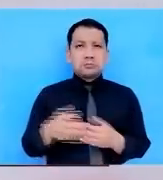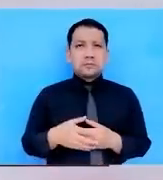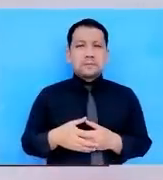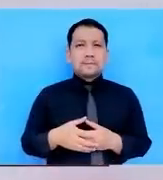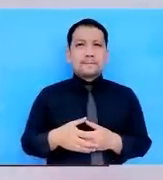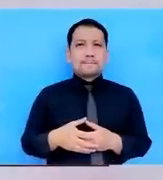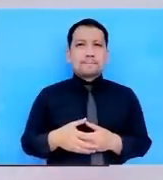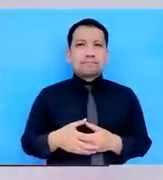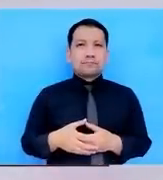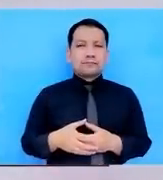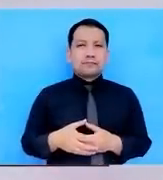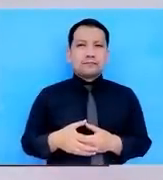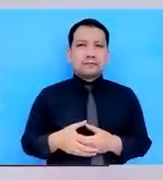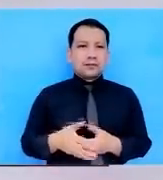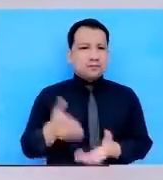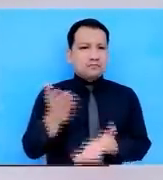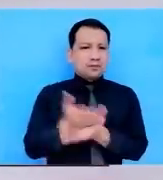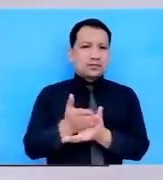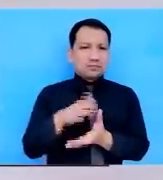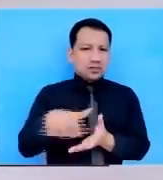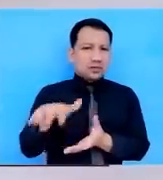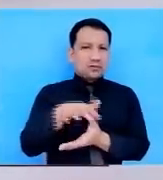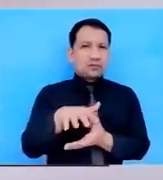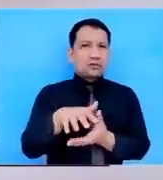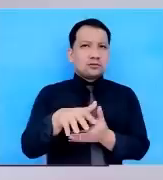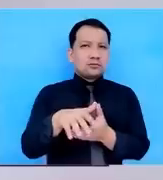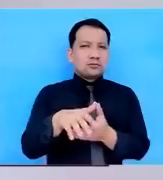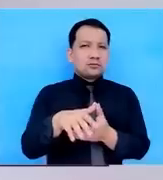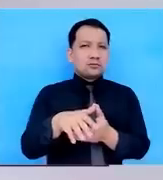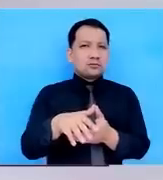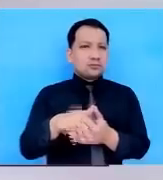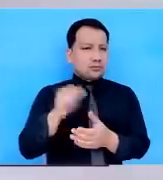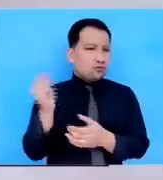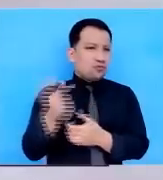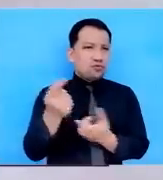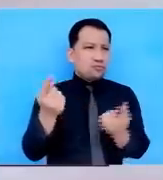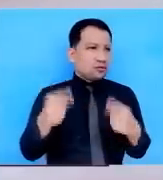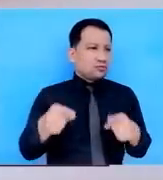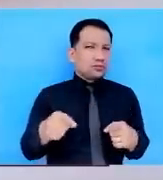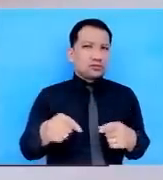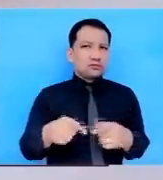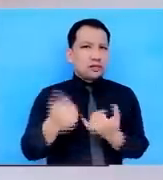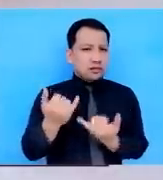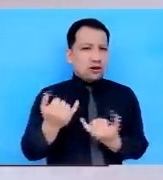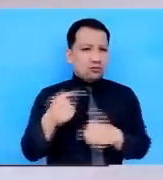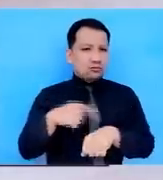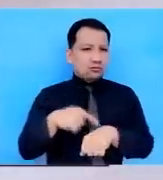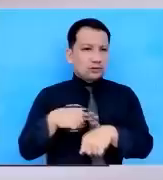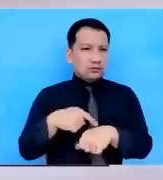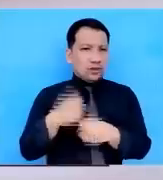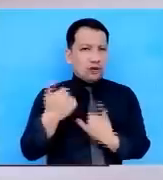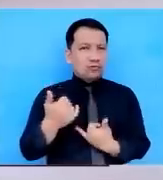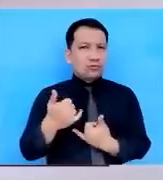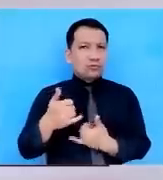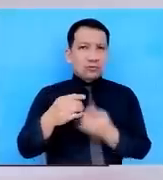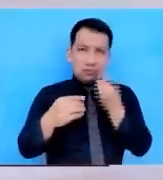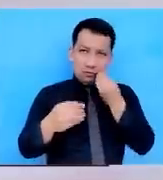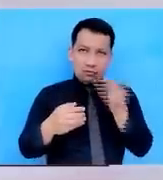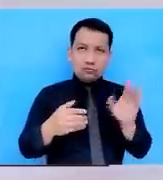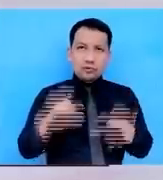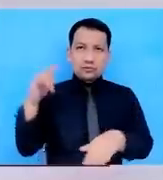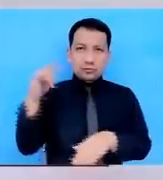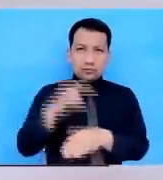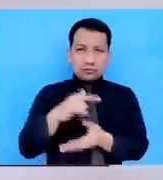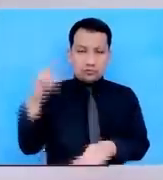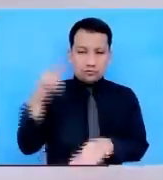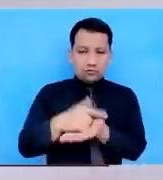to stop all this and put and shed light on everything, maybe it's about time he comes home. Because